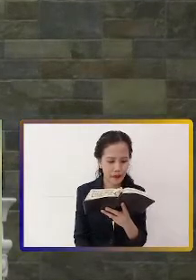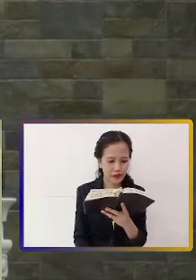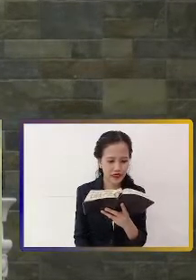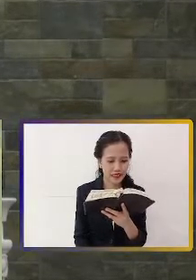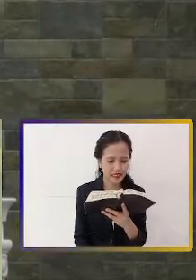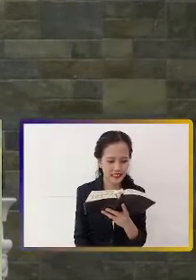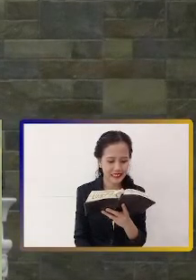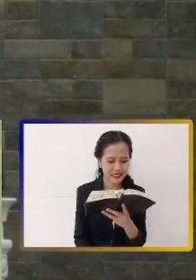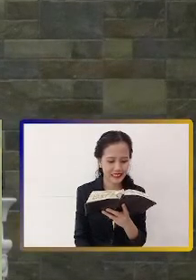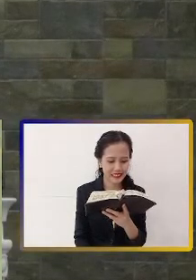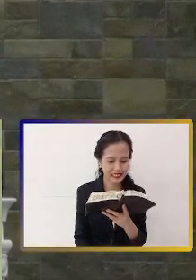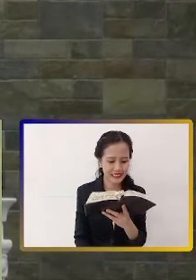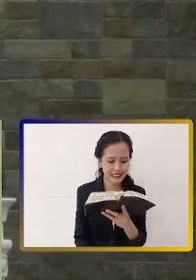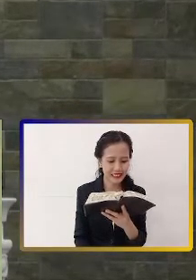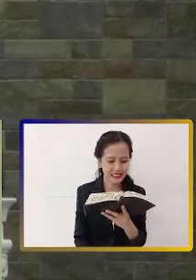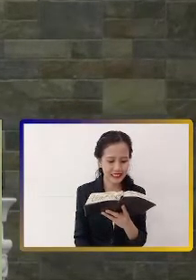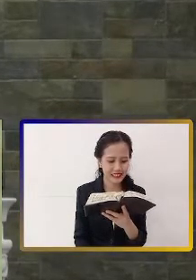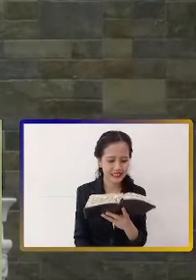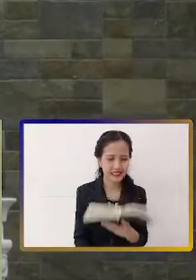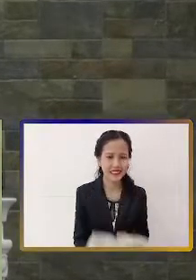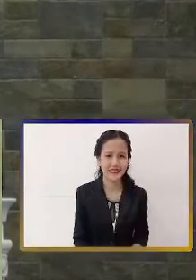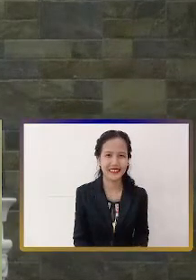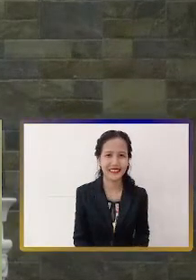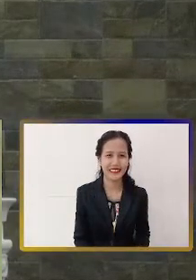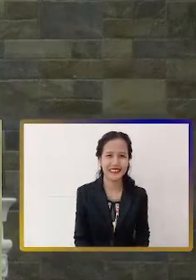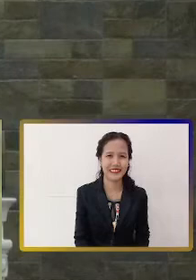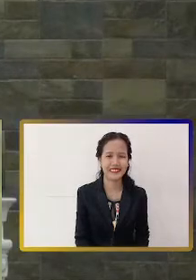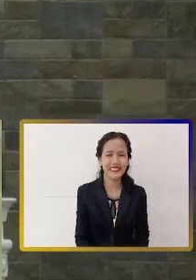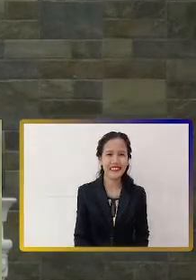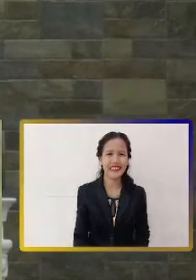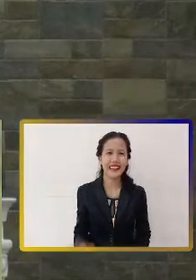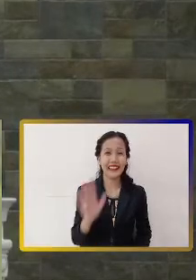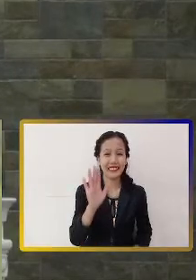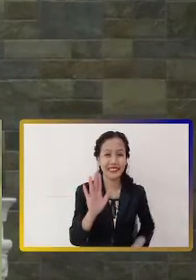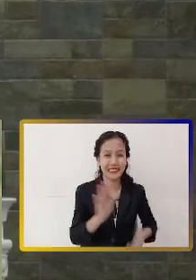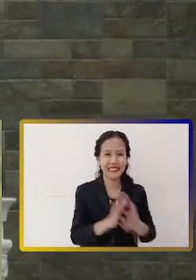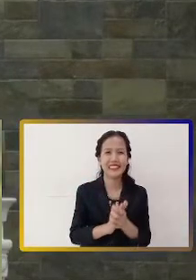while. Kasi most of the time, ito ho yung laman ng panalangin natin at ito ang hinihingi po